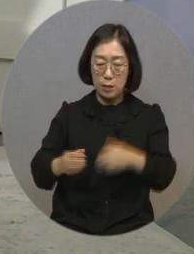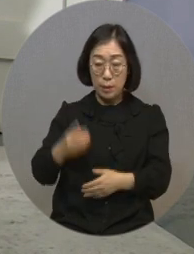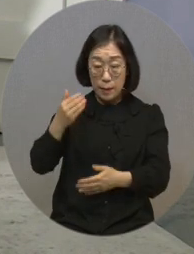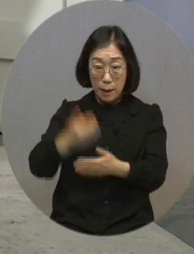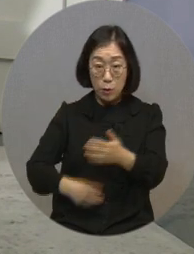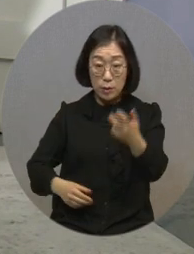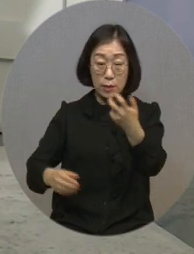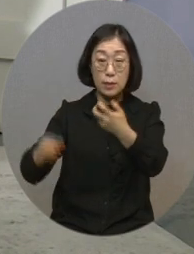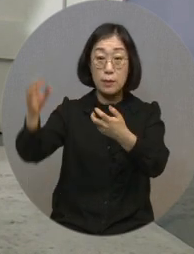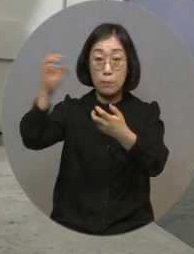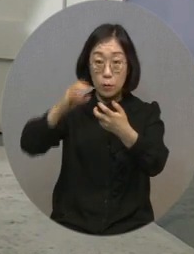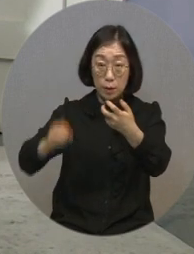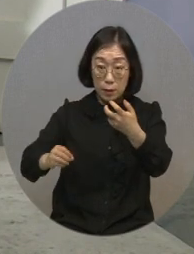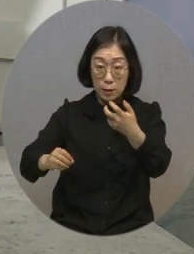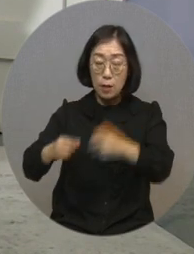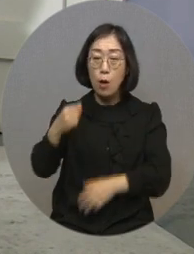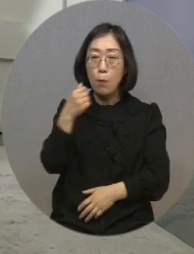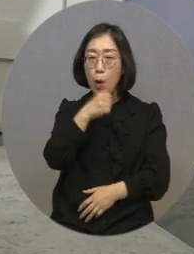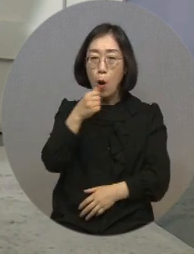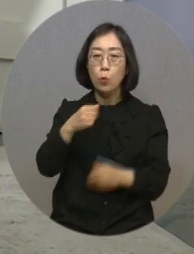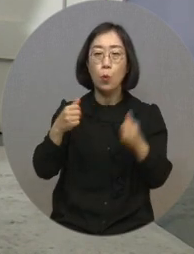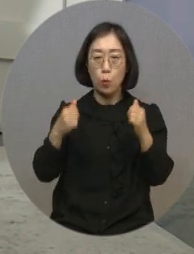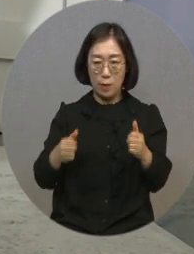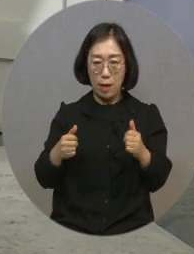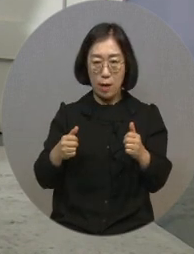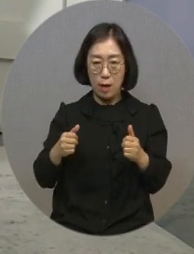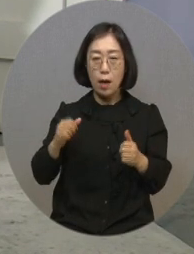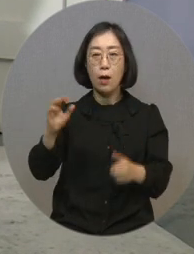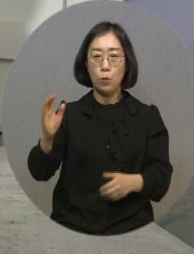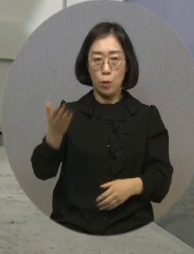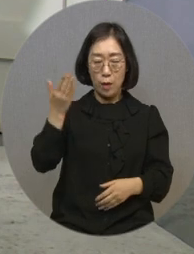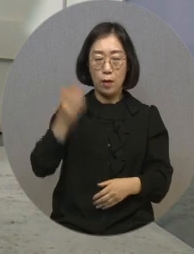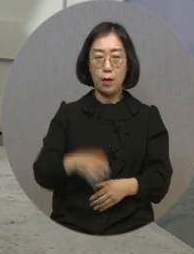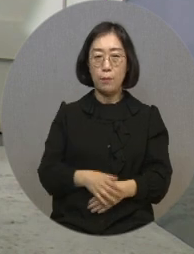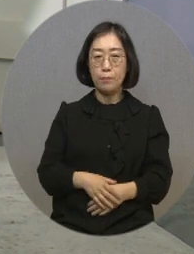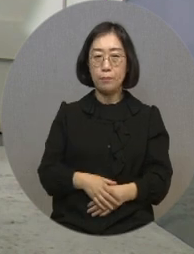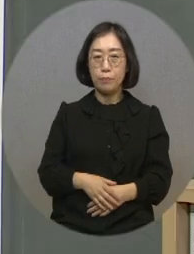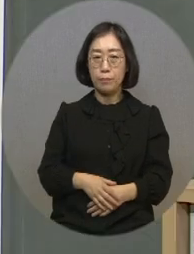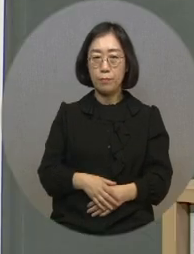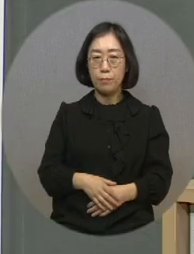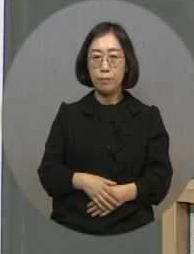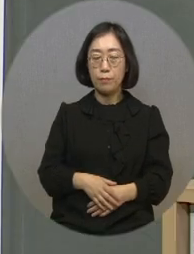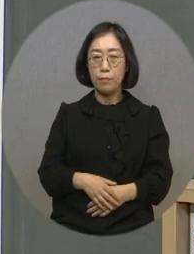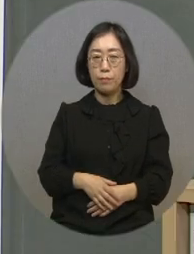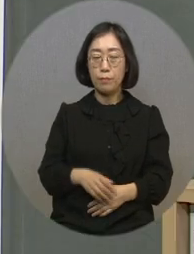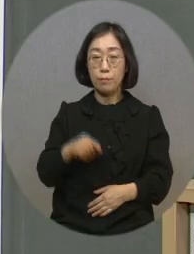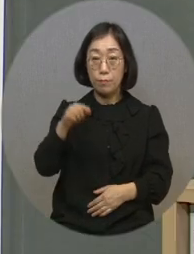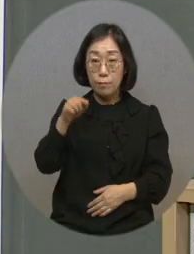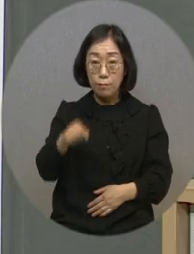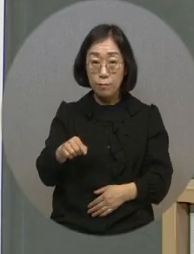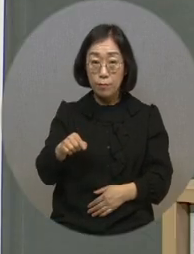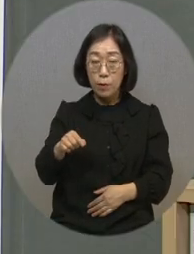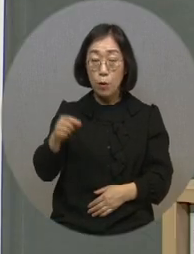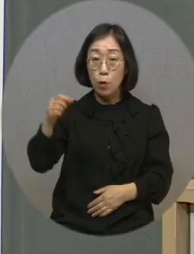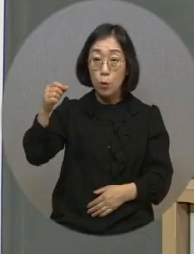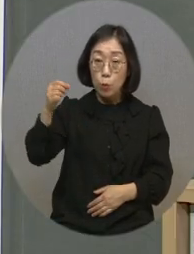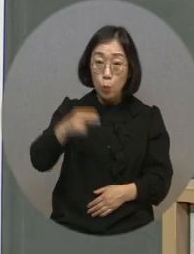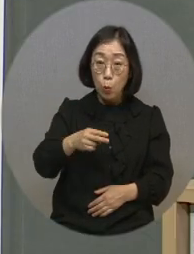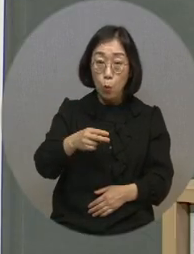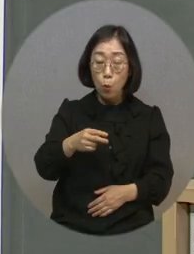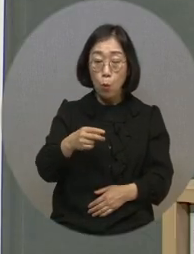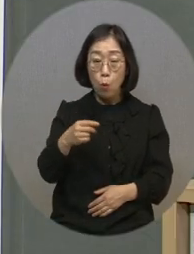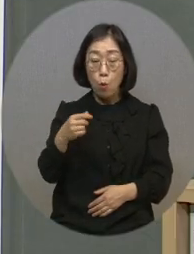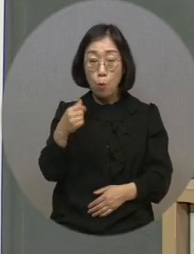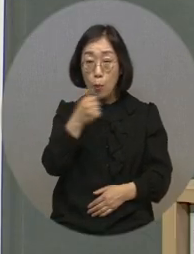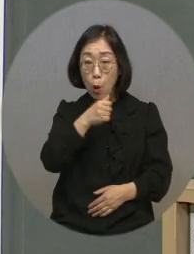결국은 변호사가 되는 거죠. 근데 그렇게 됐다가 그 어떻게 갑자기